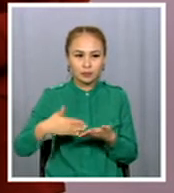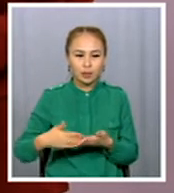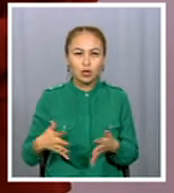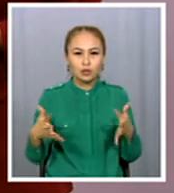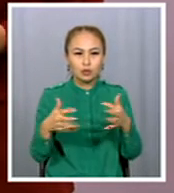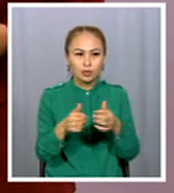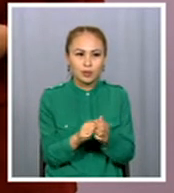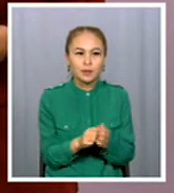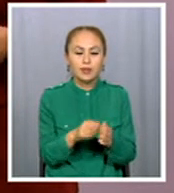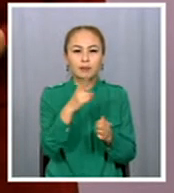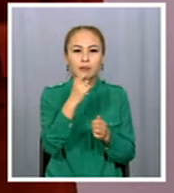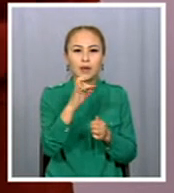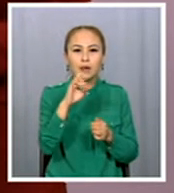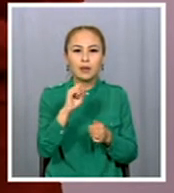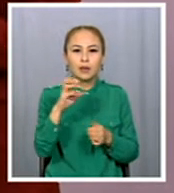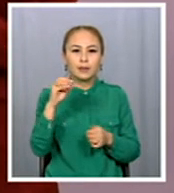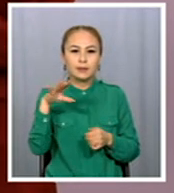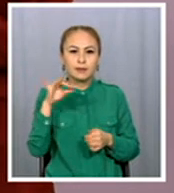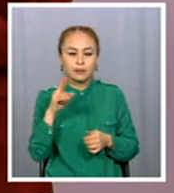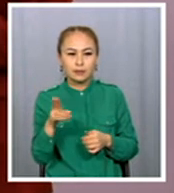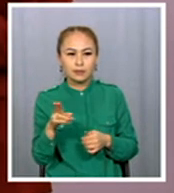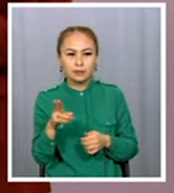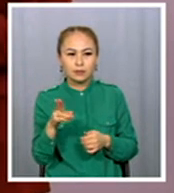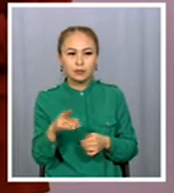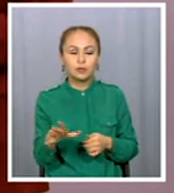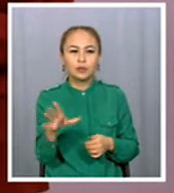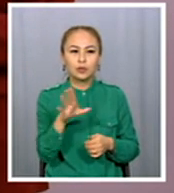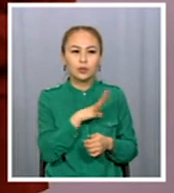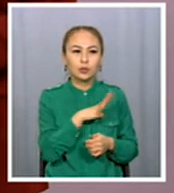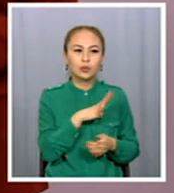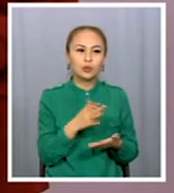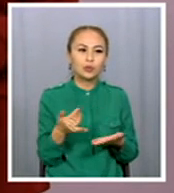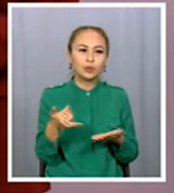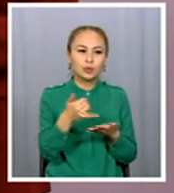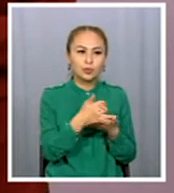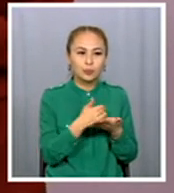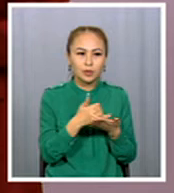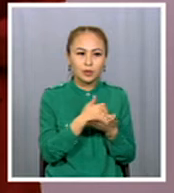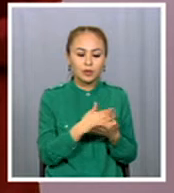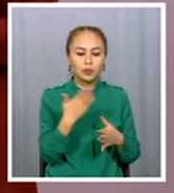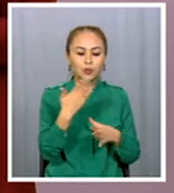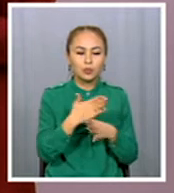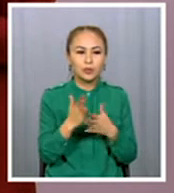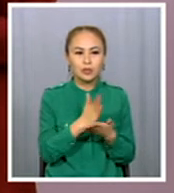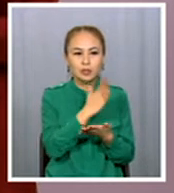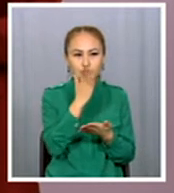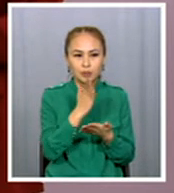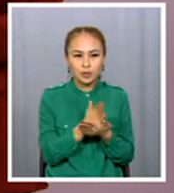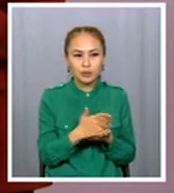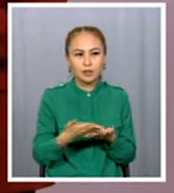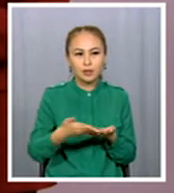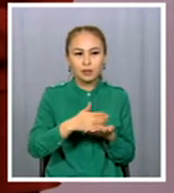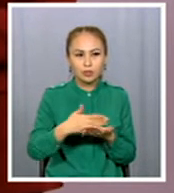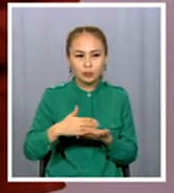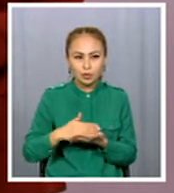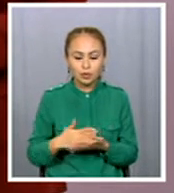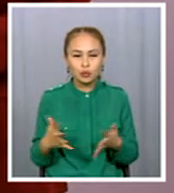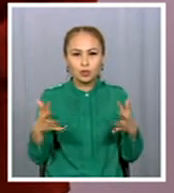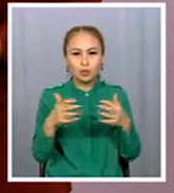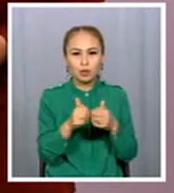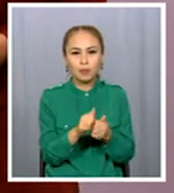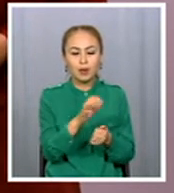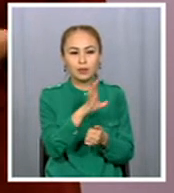ұстады, дара етістіктерін, құйып кетті, көмектесіп жатыр, егіп жүр, ұстап